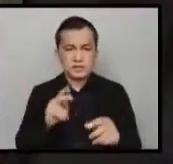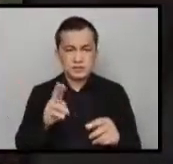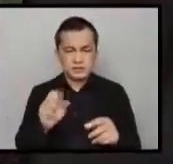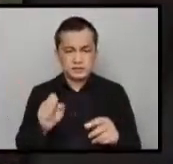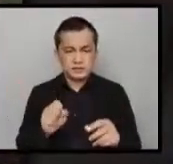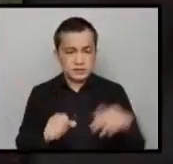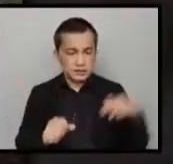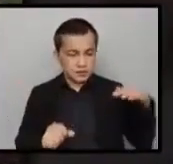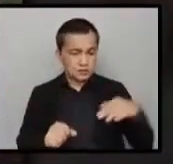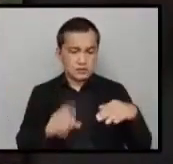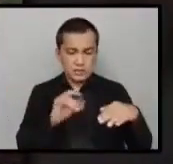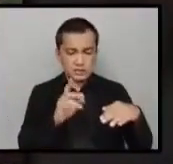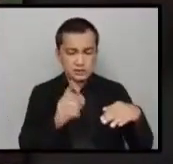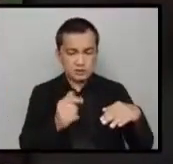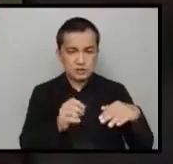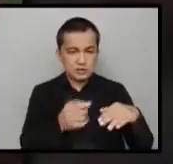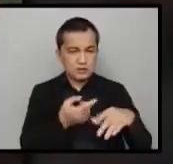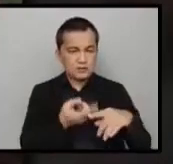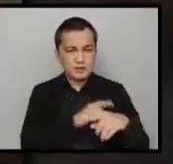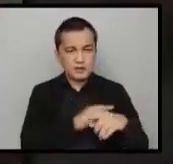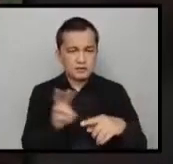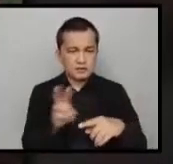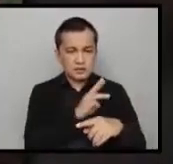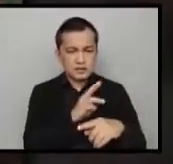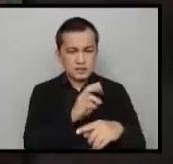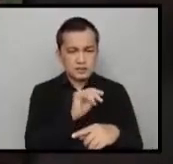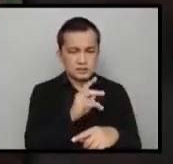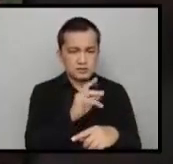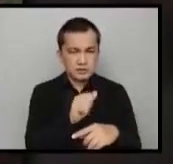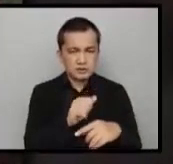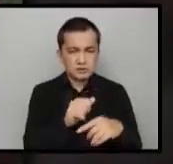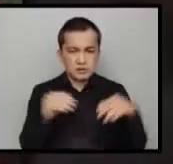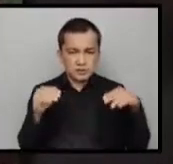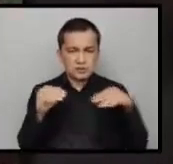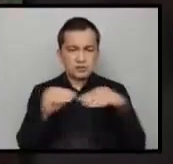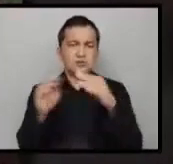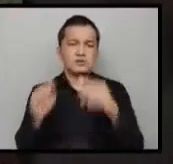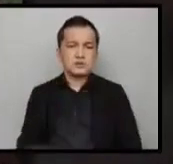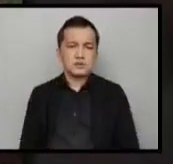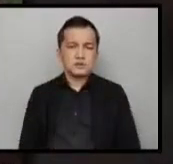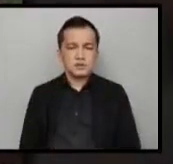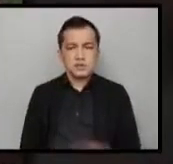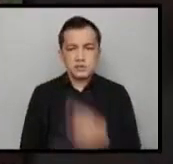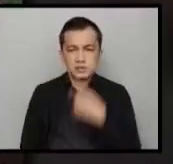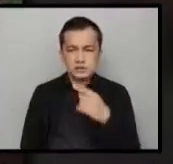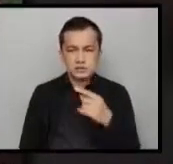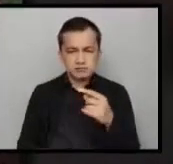sa timog ng Thessaloniki. Masusi nang iniimbestigahan ang nasabing insidente.